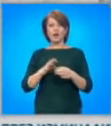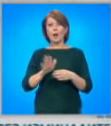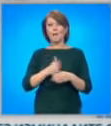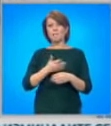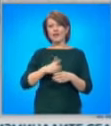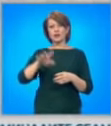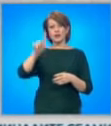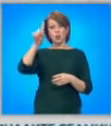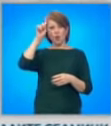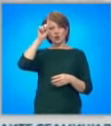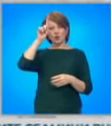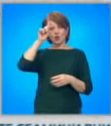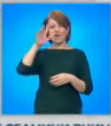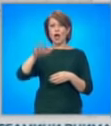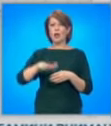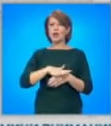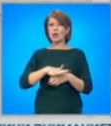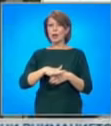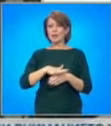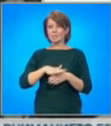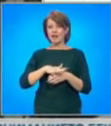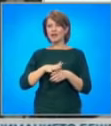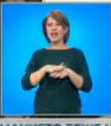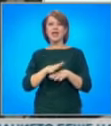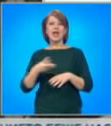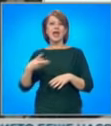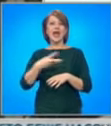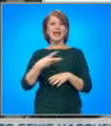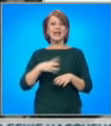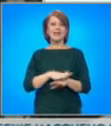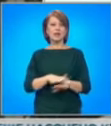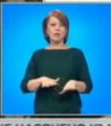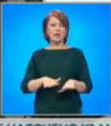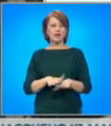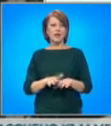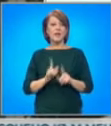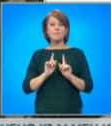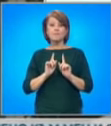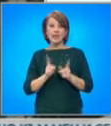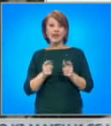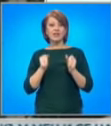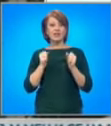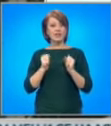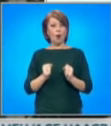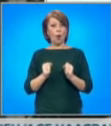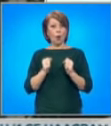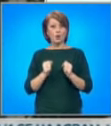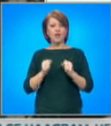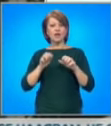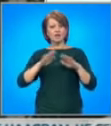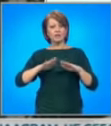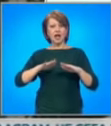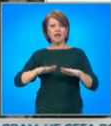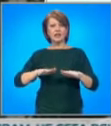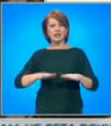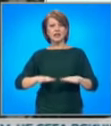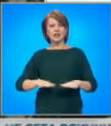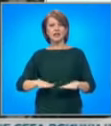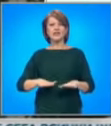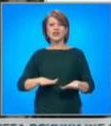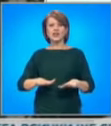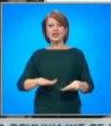и Пернишкото и Егейското. В принцип би трябвало да се очакват затихващи земетресения. И то е една